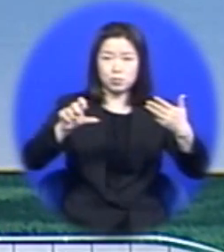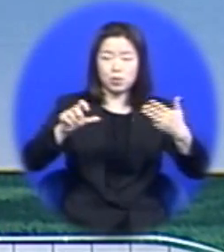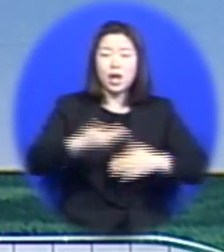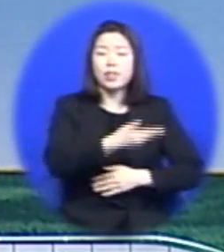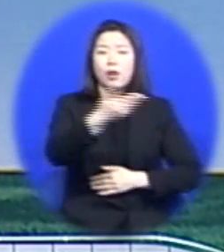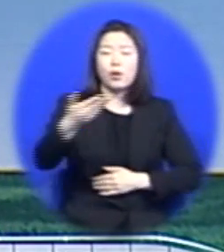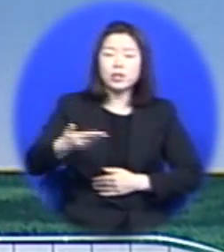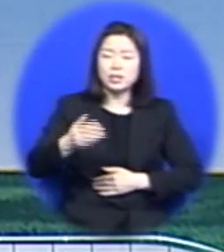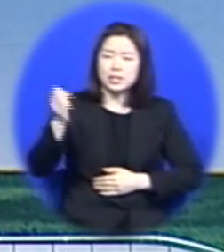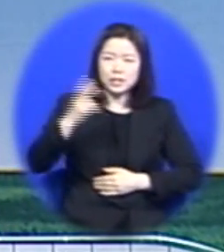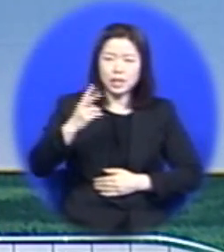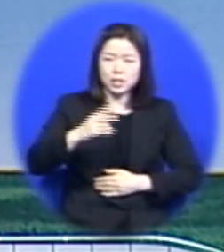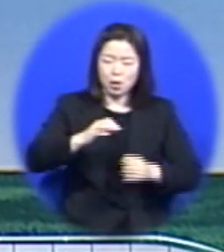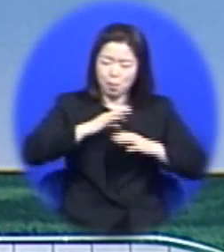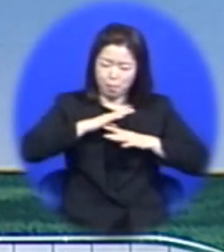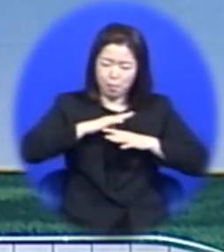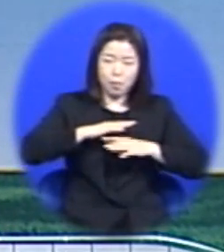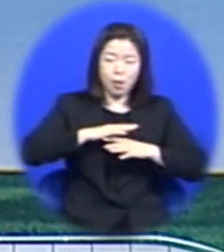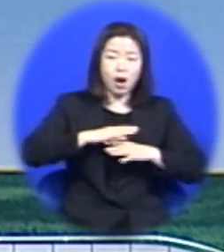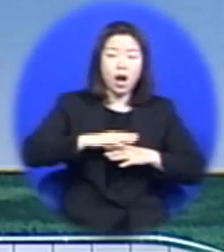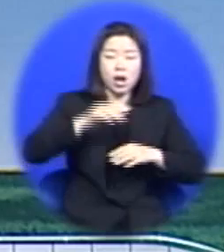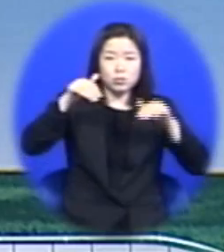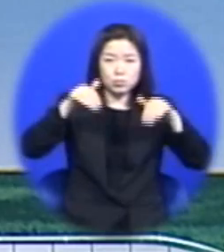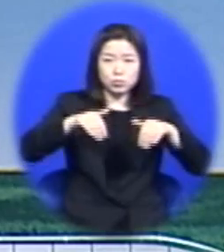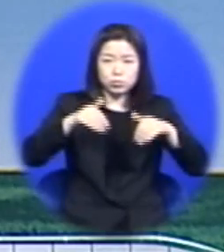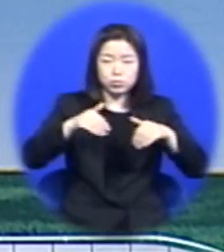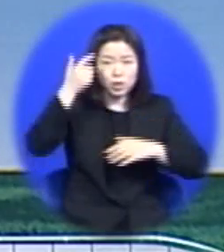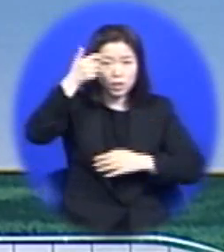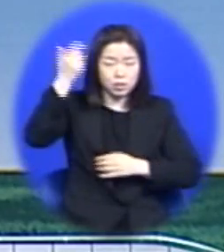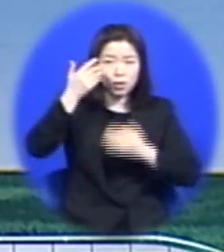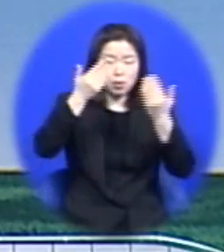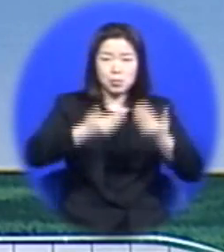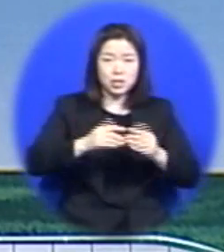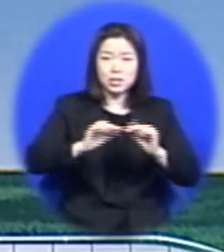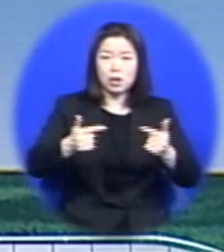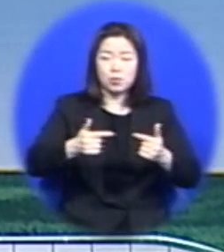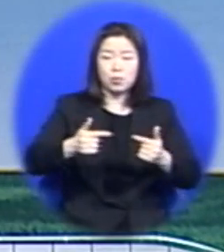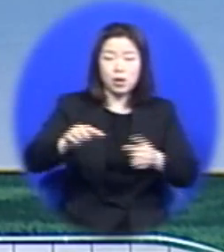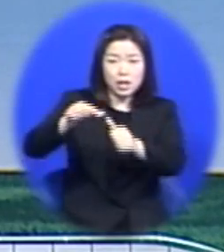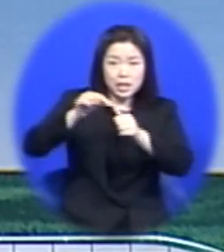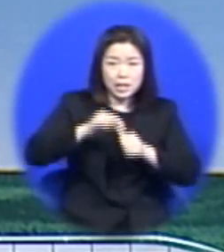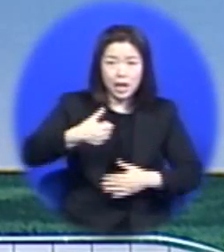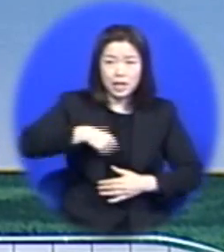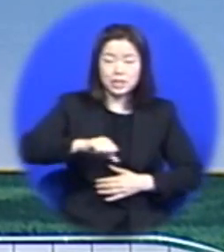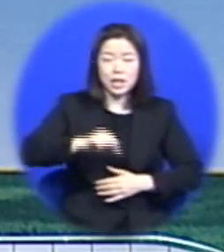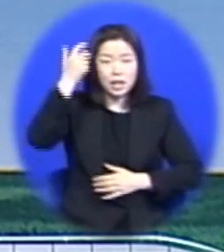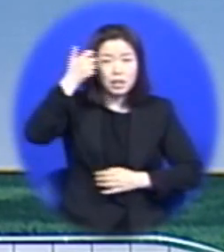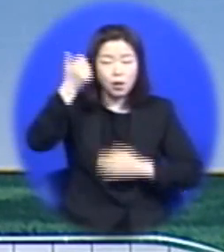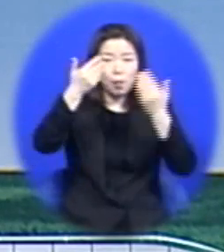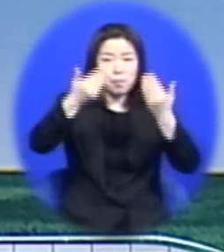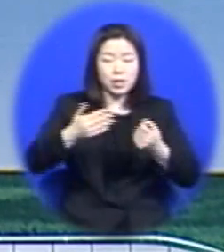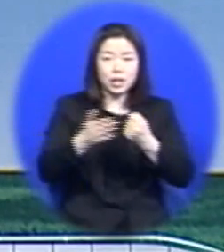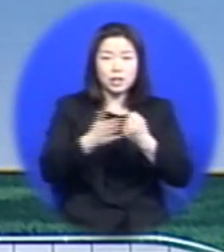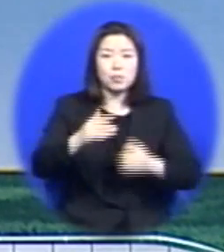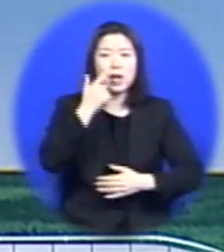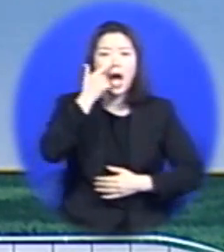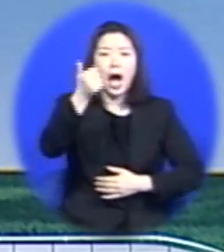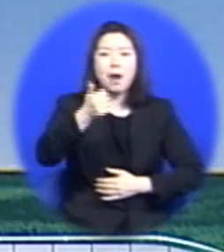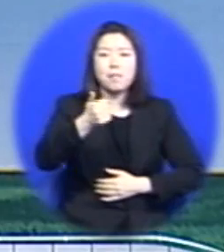다시 무서워하는 종의 영을 받지 아니하고 양자의 영을 받았으므로 우리가 아빠 아버지라고 부르짖느니라.